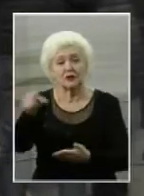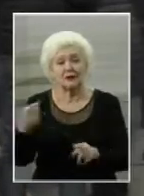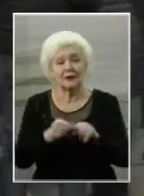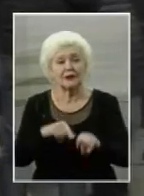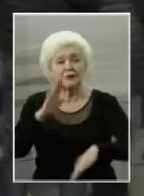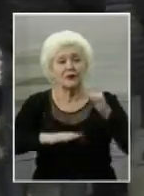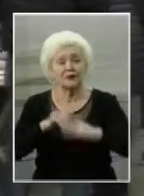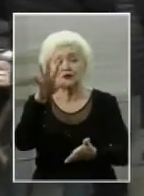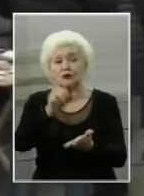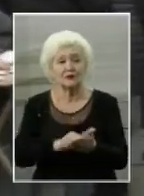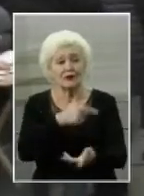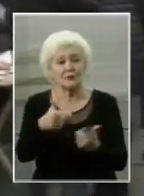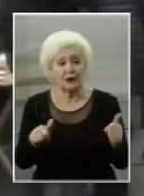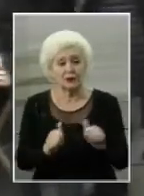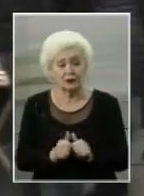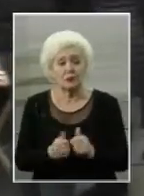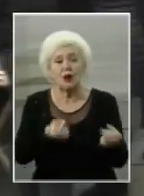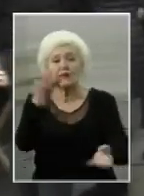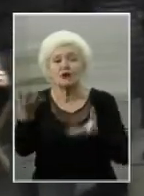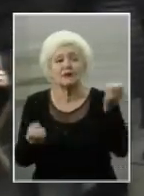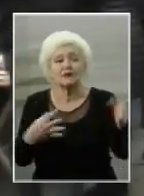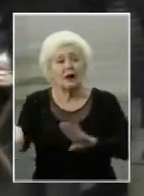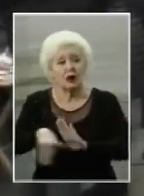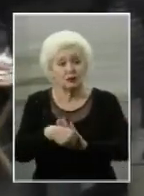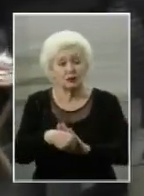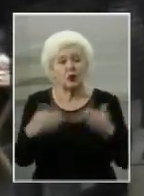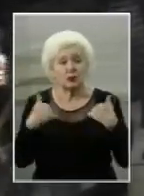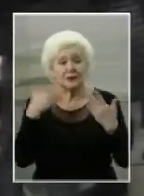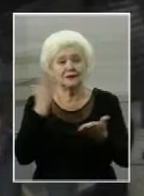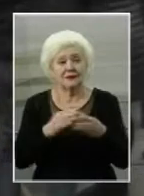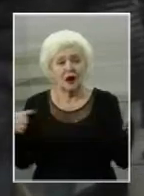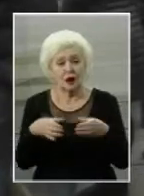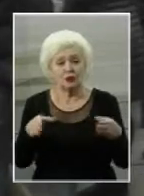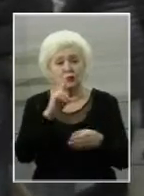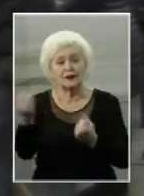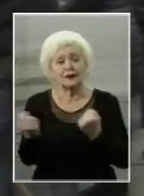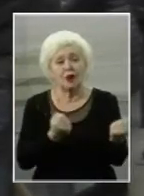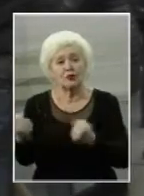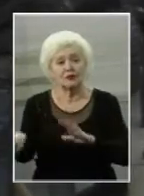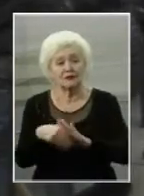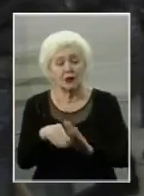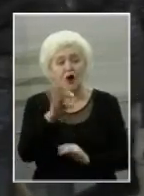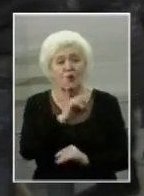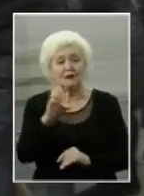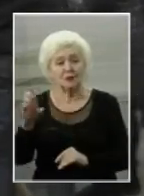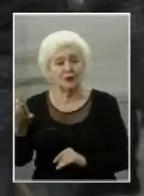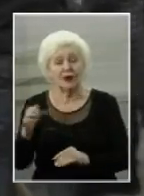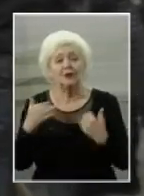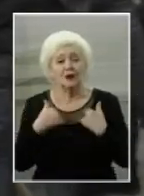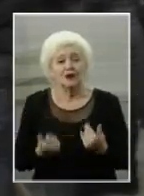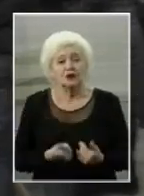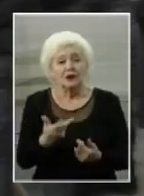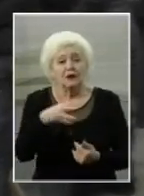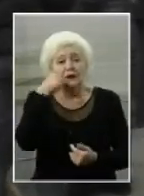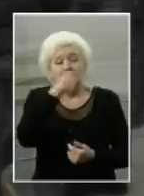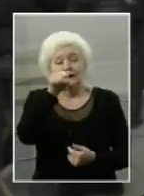практично не займаються містом. Процвітає корупція. У нас є група, яка бореться з корупцією в ОСББ. Ми вже не один рік